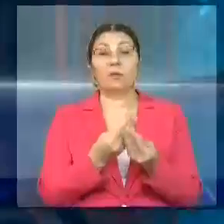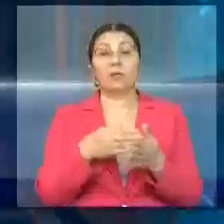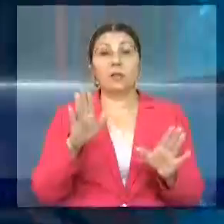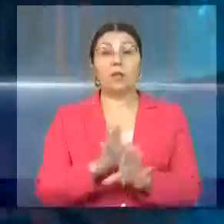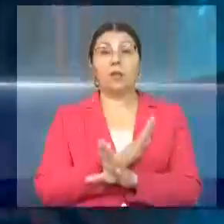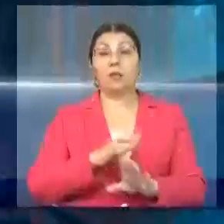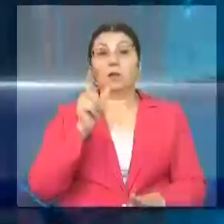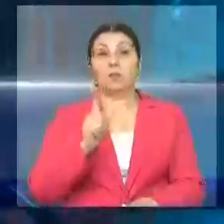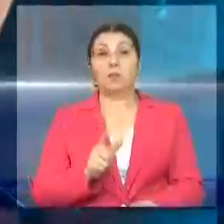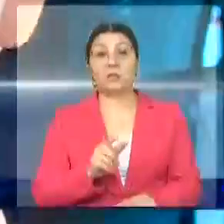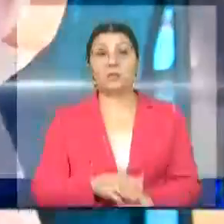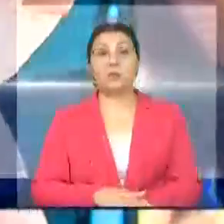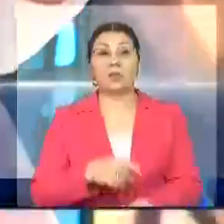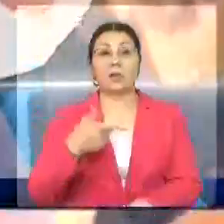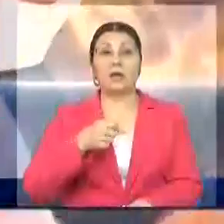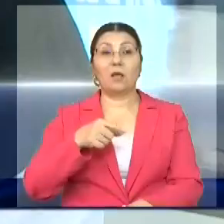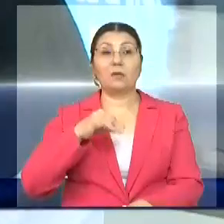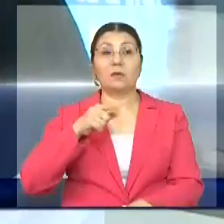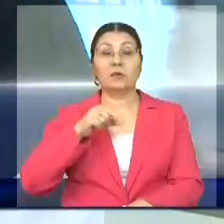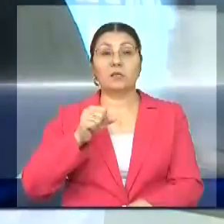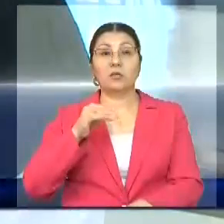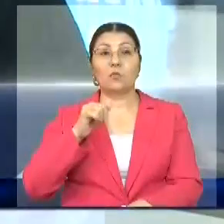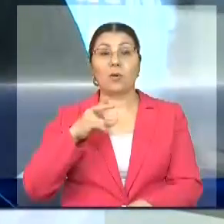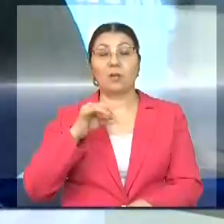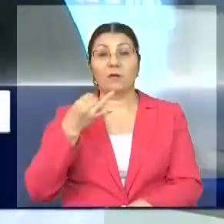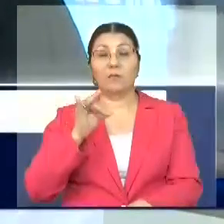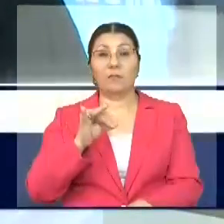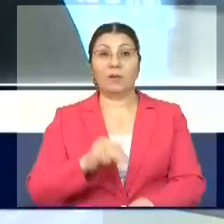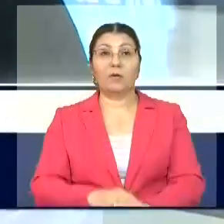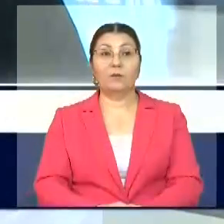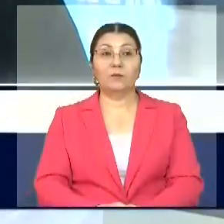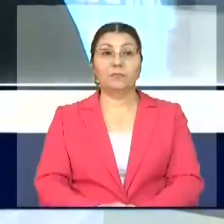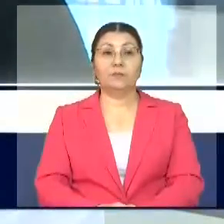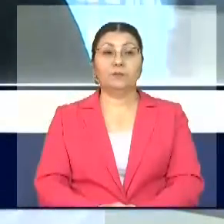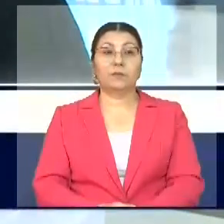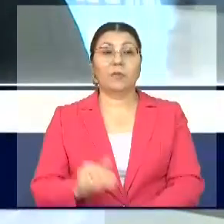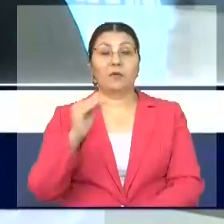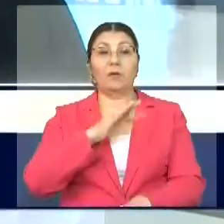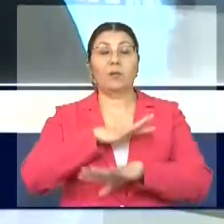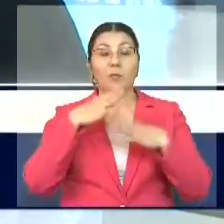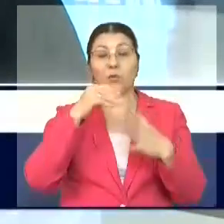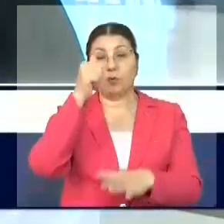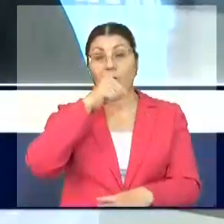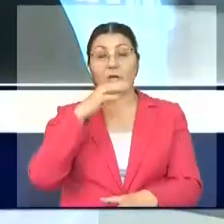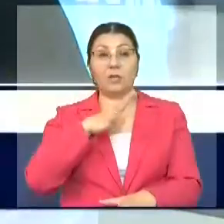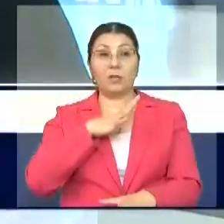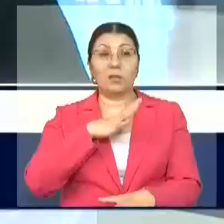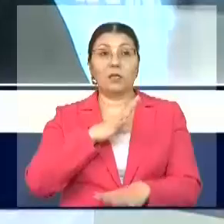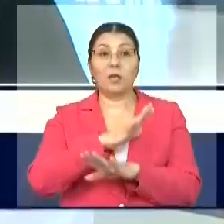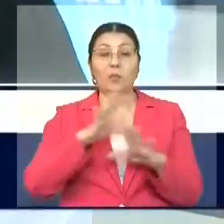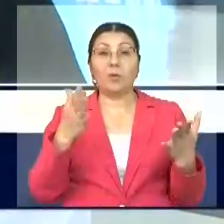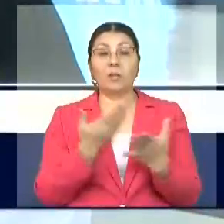и общественного деятеля Казахстана Газизы Жубановой. У филармонии не было много лет своего здания. Я знаю, что они ютились в